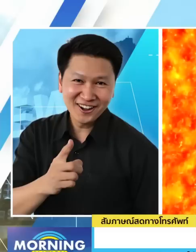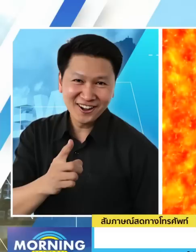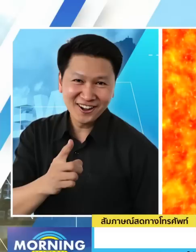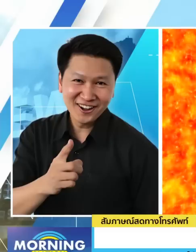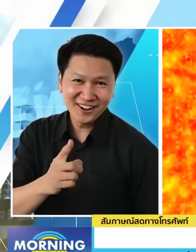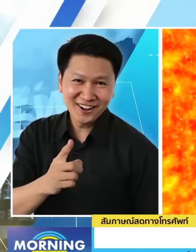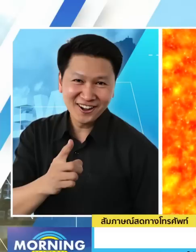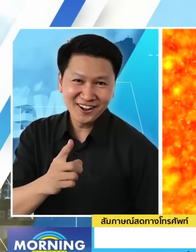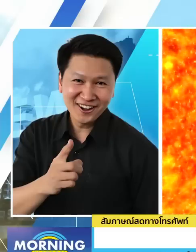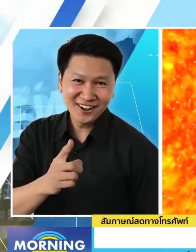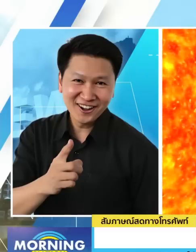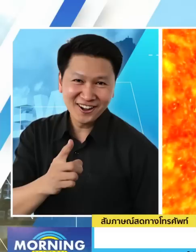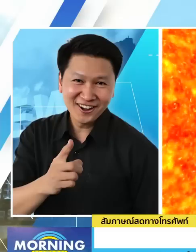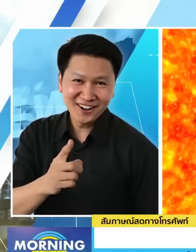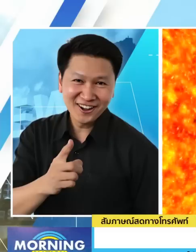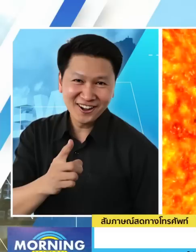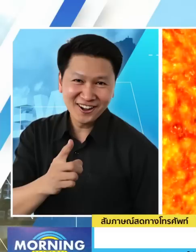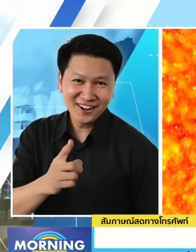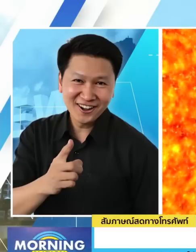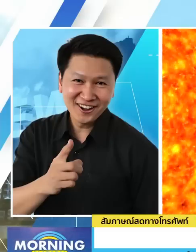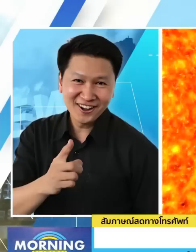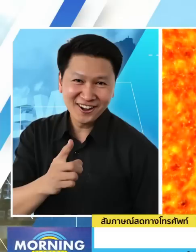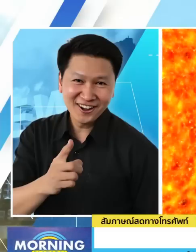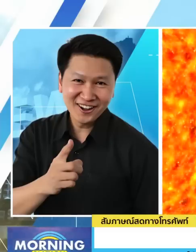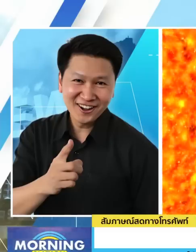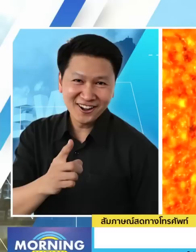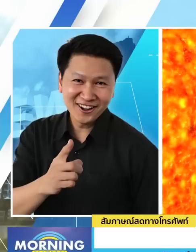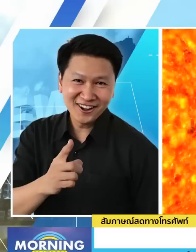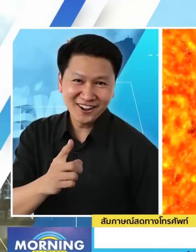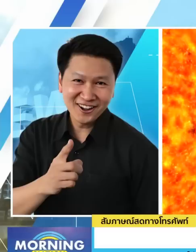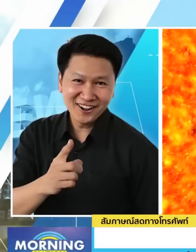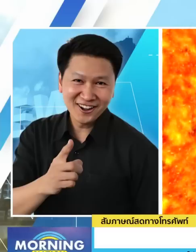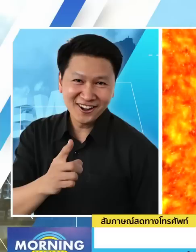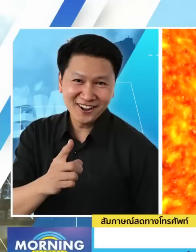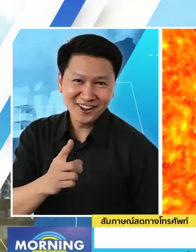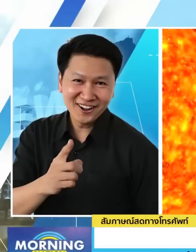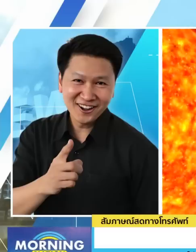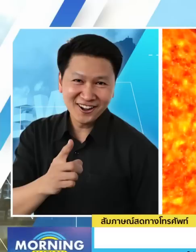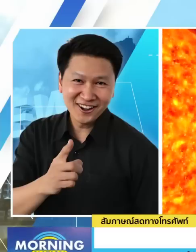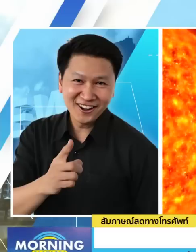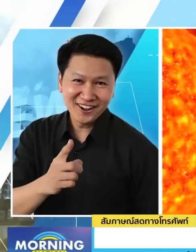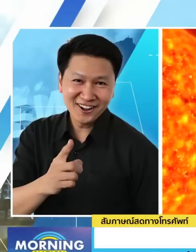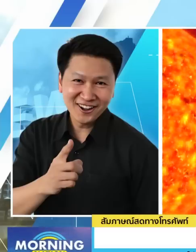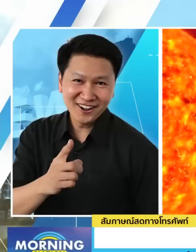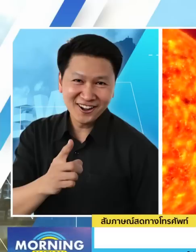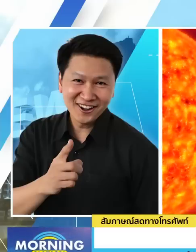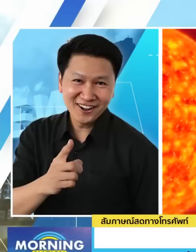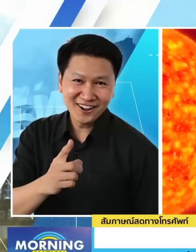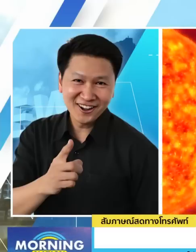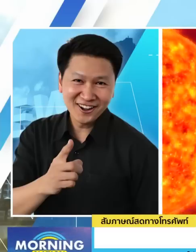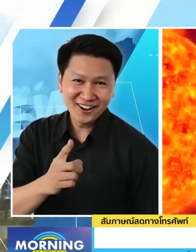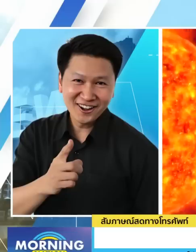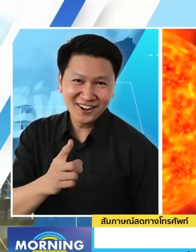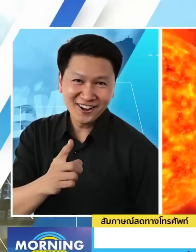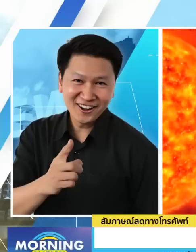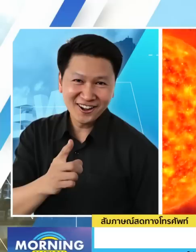ใหญ่โตแล้วเนี่ยรอบต่อไปที่มันเตรียมตัวจะครบก็คือ2025ที่มันจะมีเพิ่มขึ้นนะครับแล้วปกติแล้วเนี่ยภา